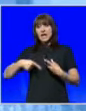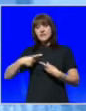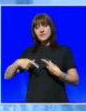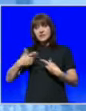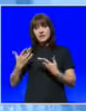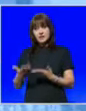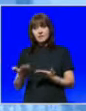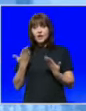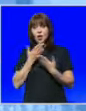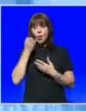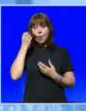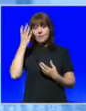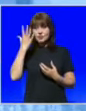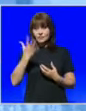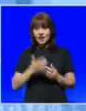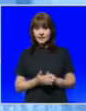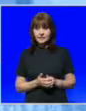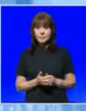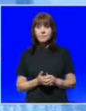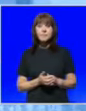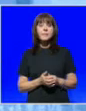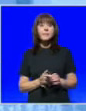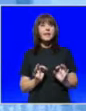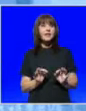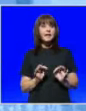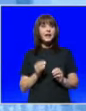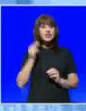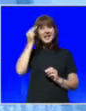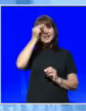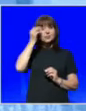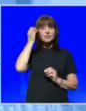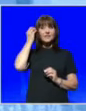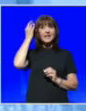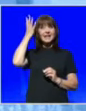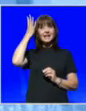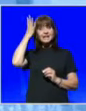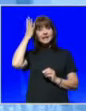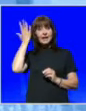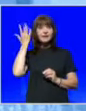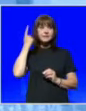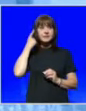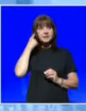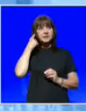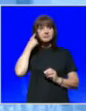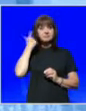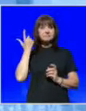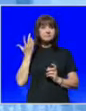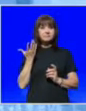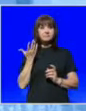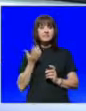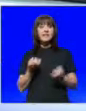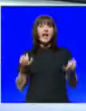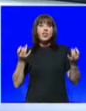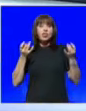друга страна на своят ученик. Така че изкуственият интелект е, мисля, една